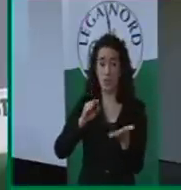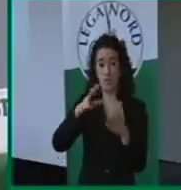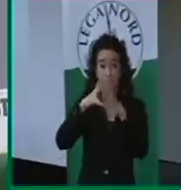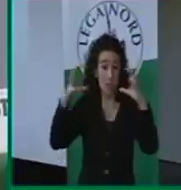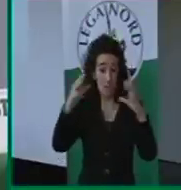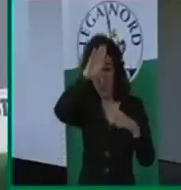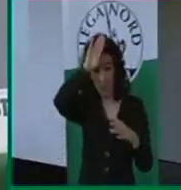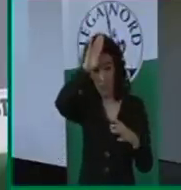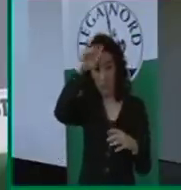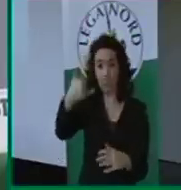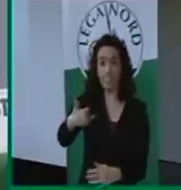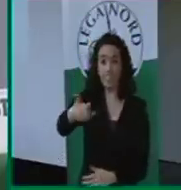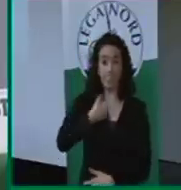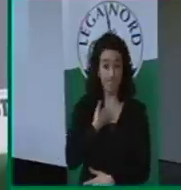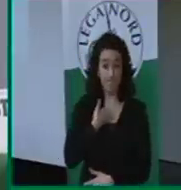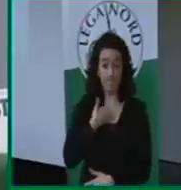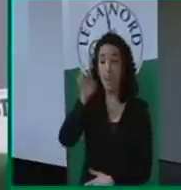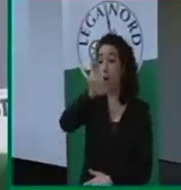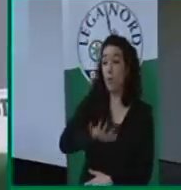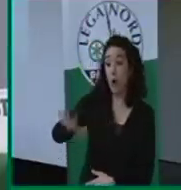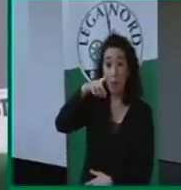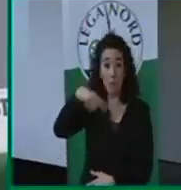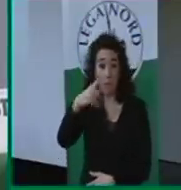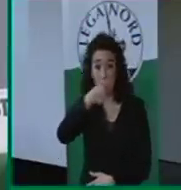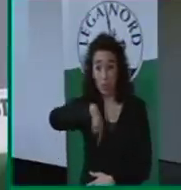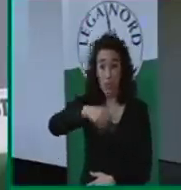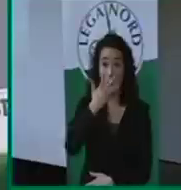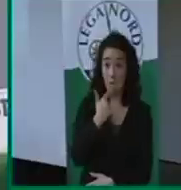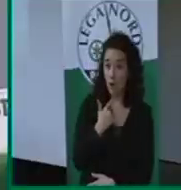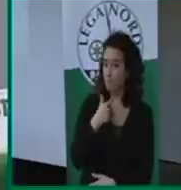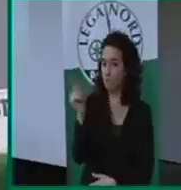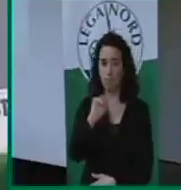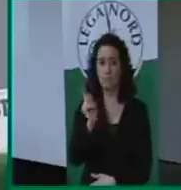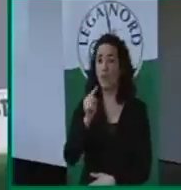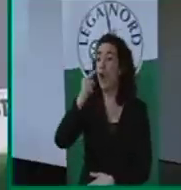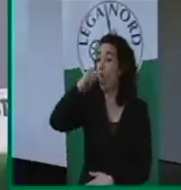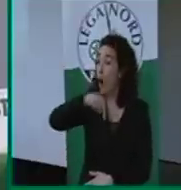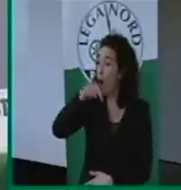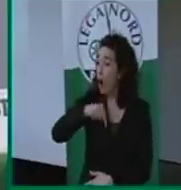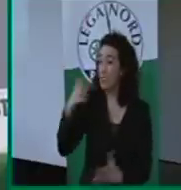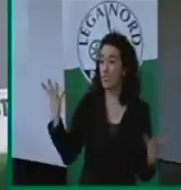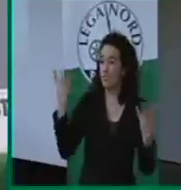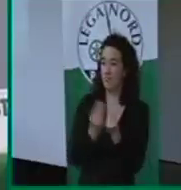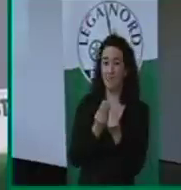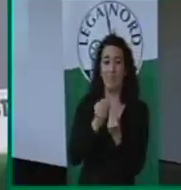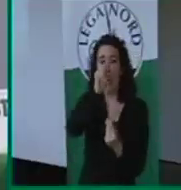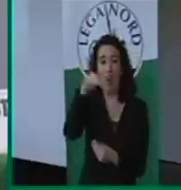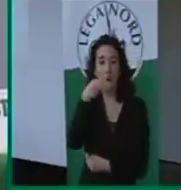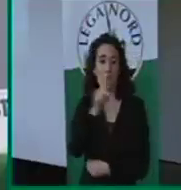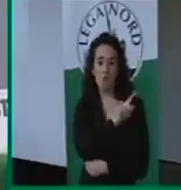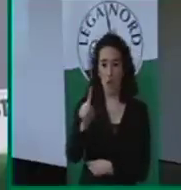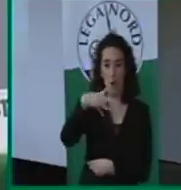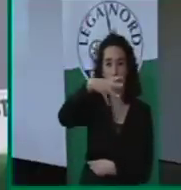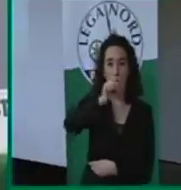possiamo dire che non vogliamo questo tipo di Europa possiamo dire no euro e Oggi Matteo e il professor